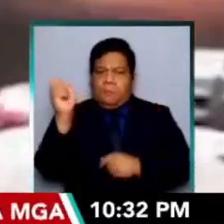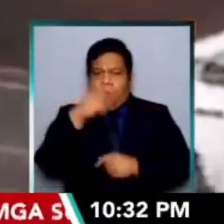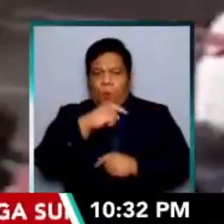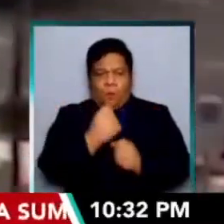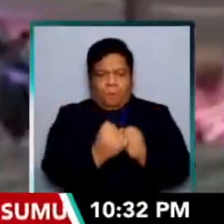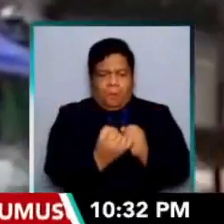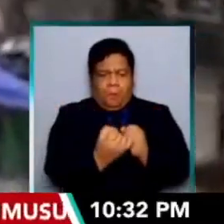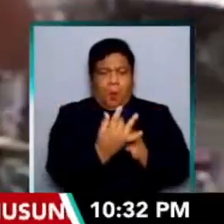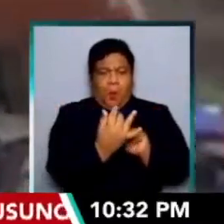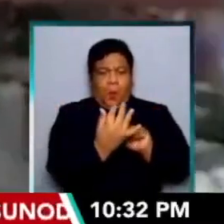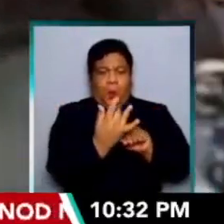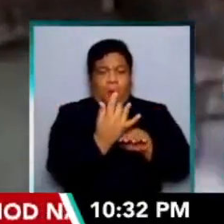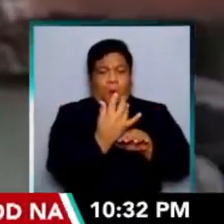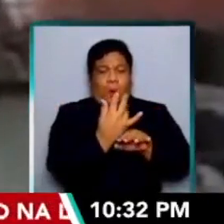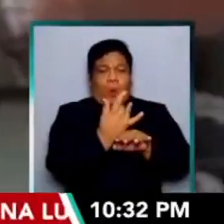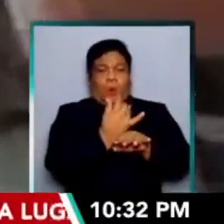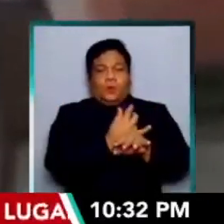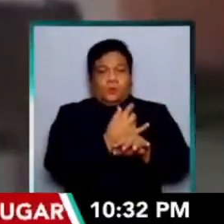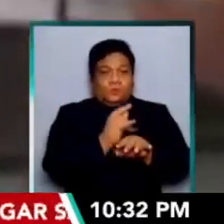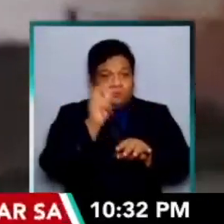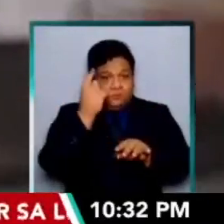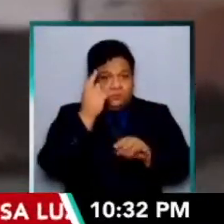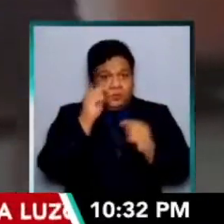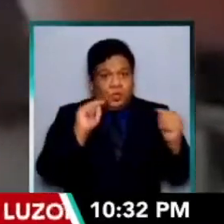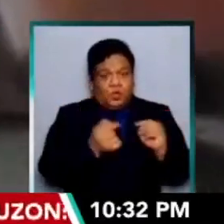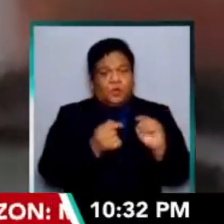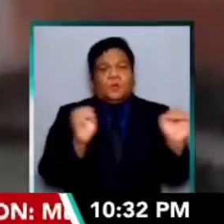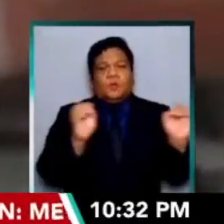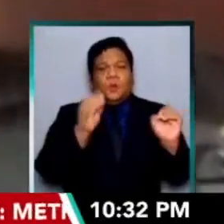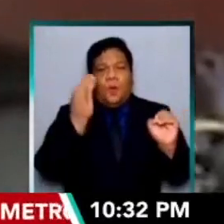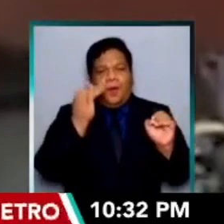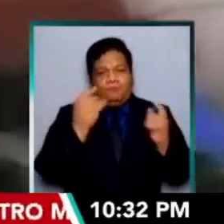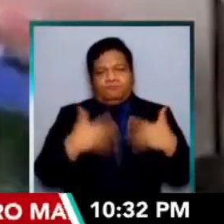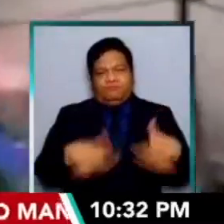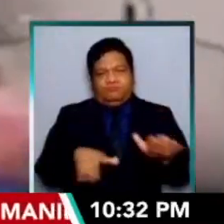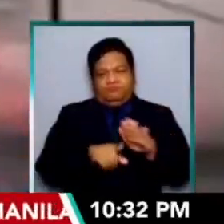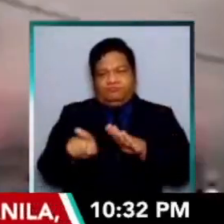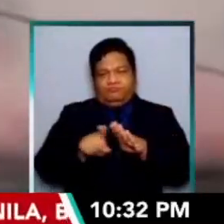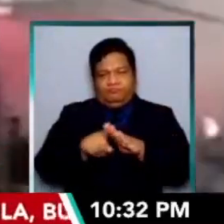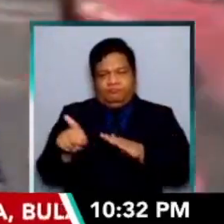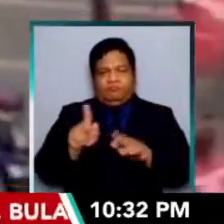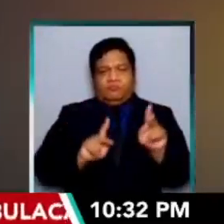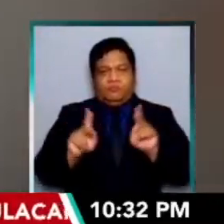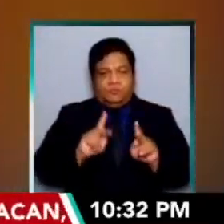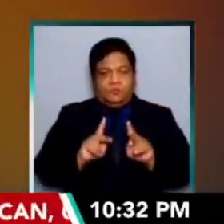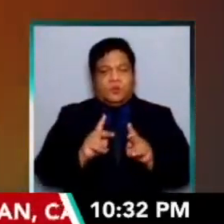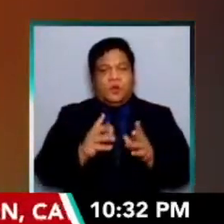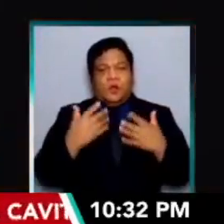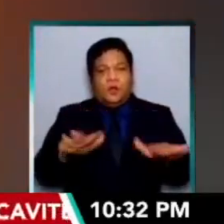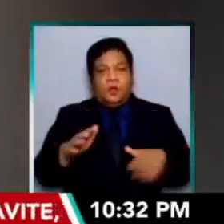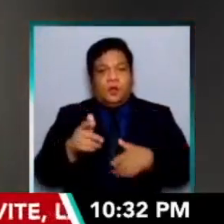Walang nasaktan dahil agad nakababa ang mga pasahero. Mabilis din itong naapula ng mga bumbero.